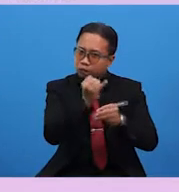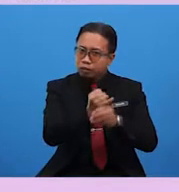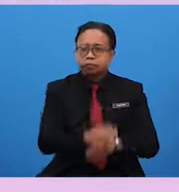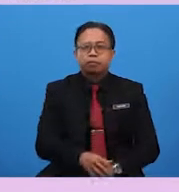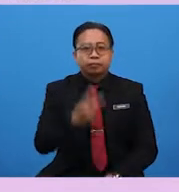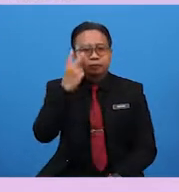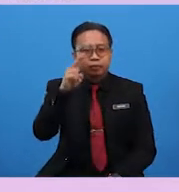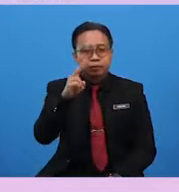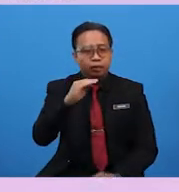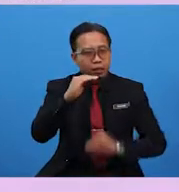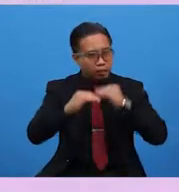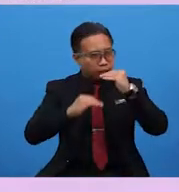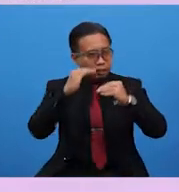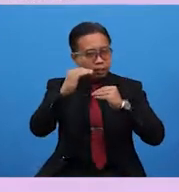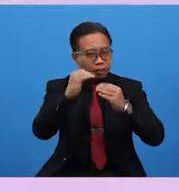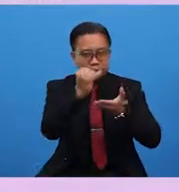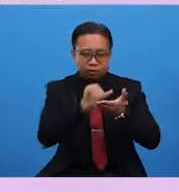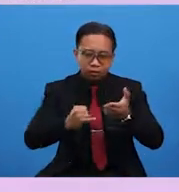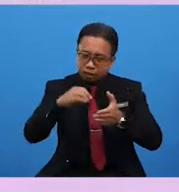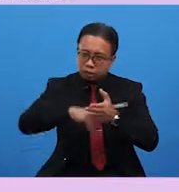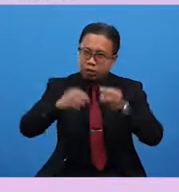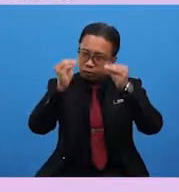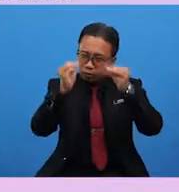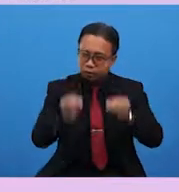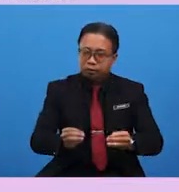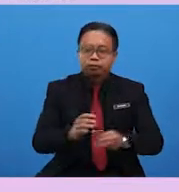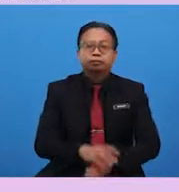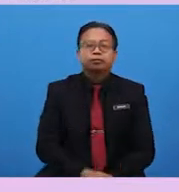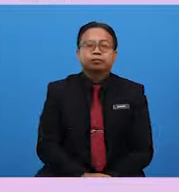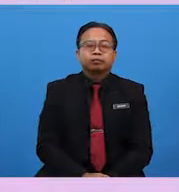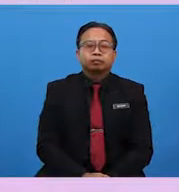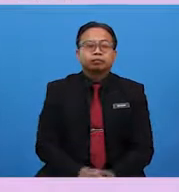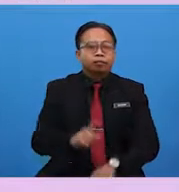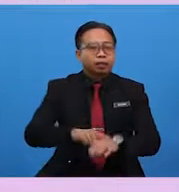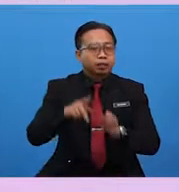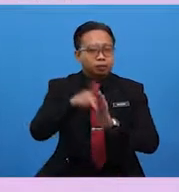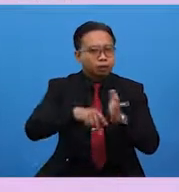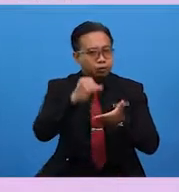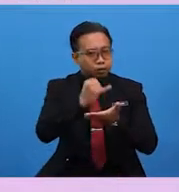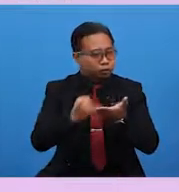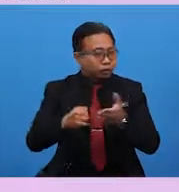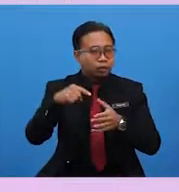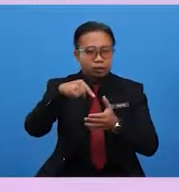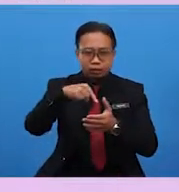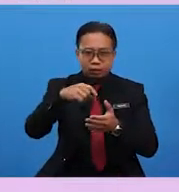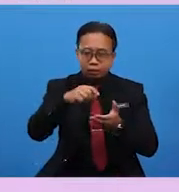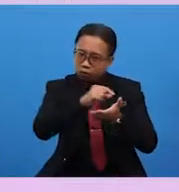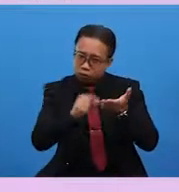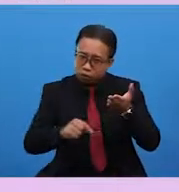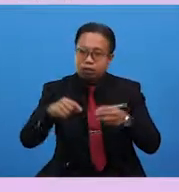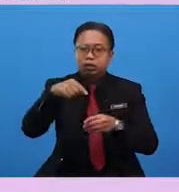apresiasi sedih dalam masyarakat pada send di bagian ini belajar